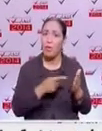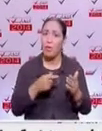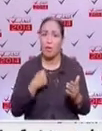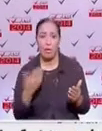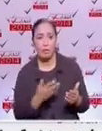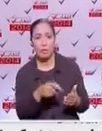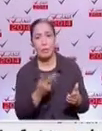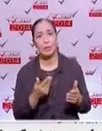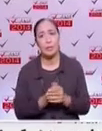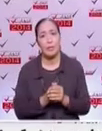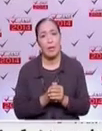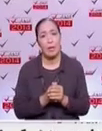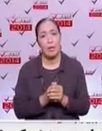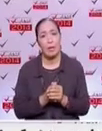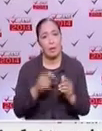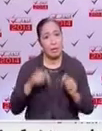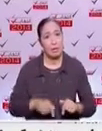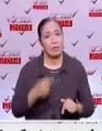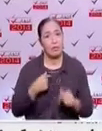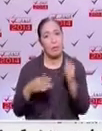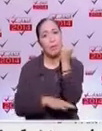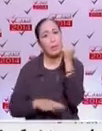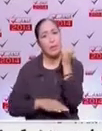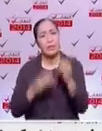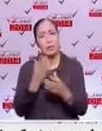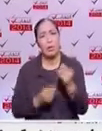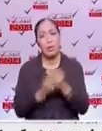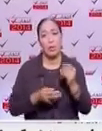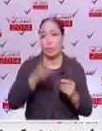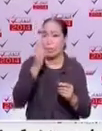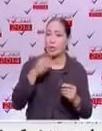من توفير المرافق الصحية لجميع المواطنين في كافة التراب التونسي.